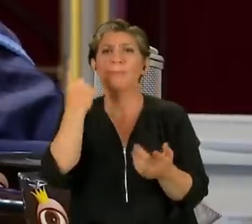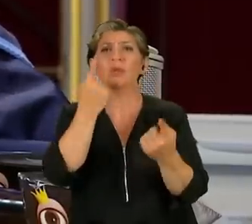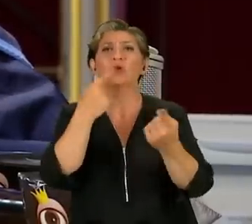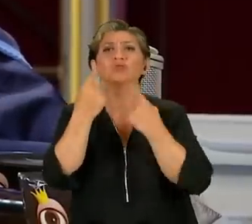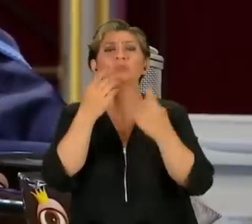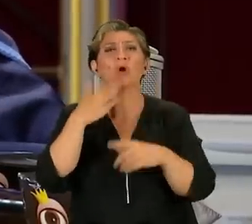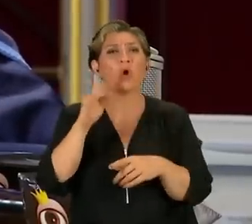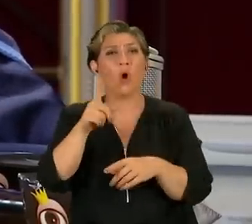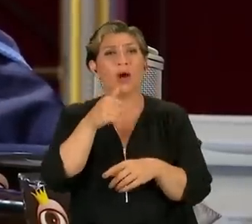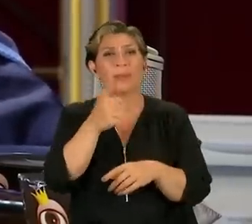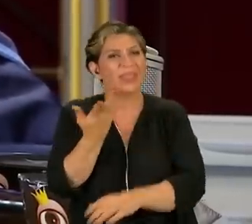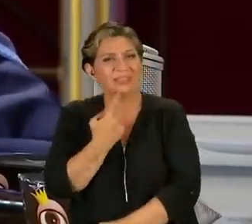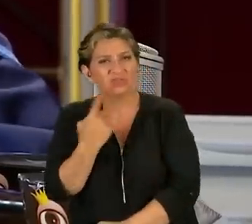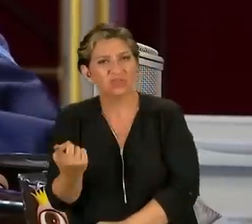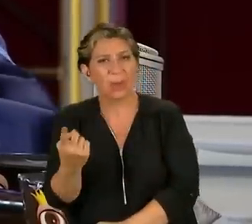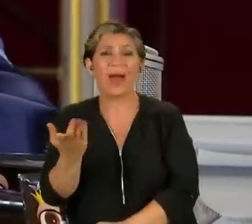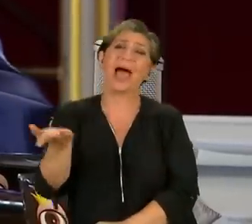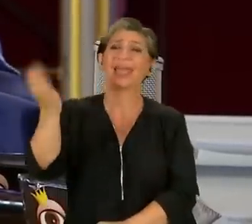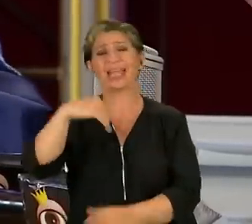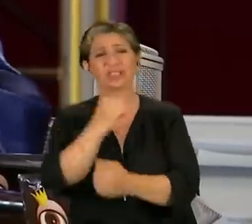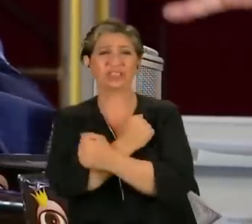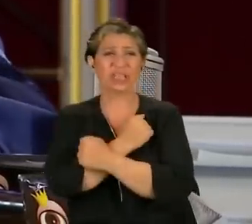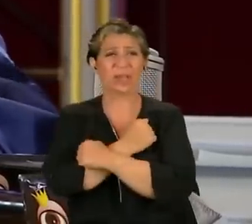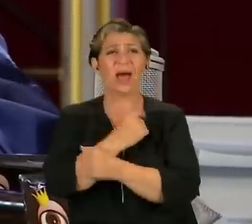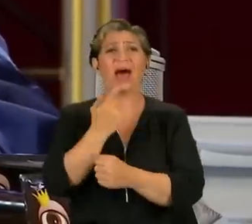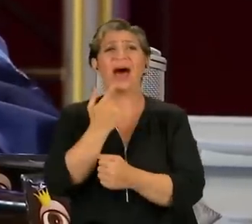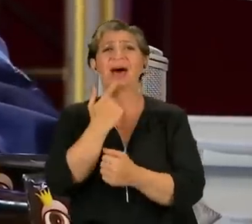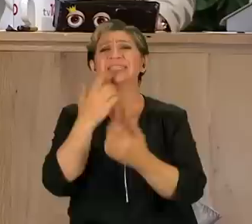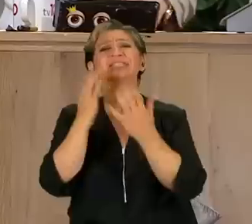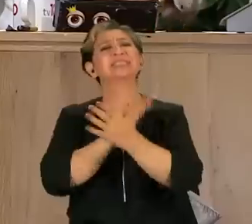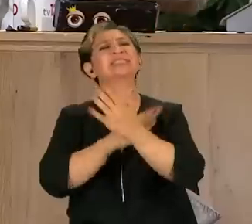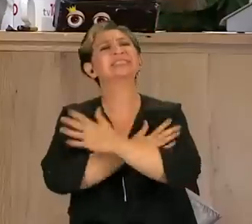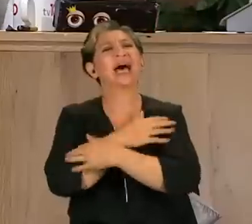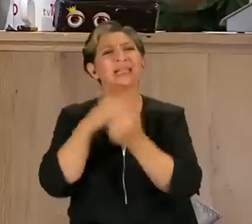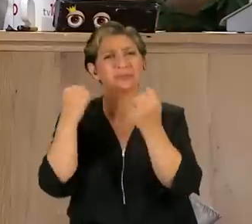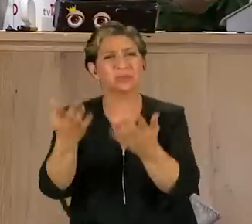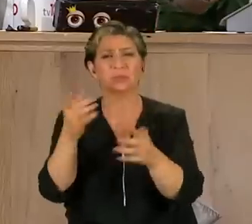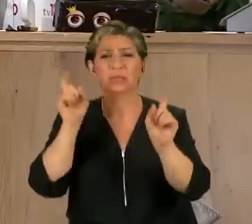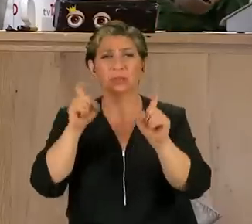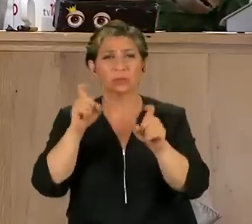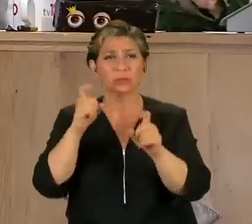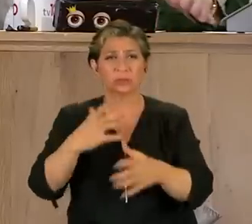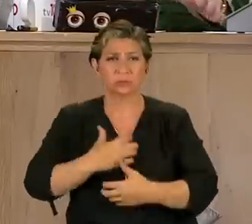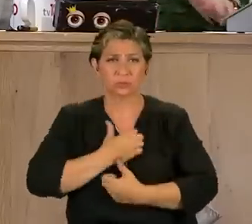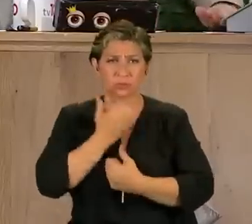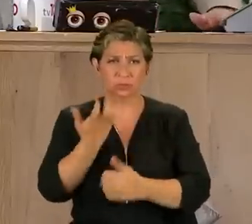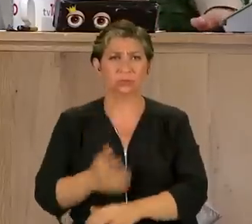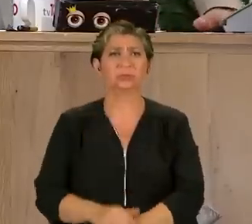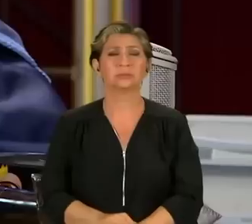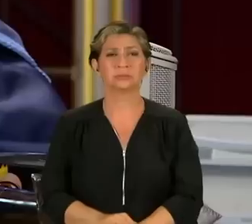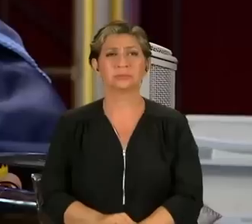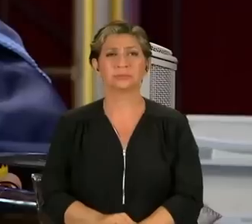bir konuşma yok. Şimdi o adama ne diyeceğim? Ay gel canım. Konuşmuş, dedikodular düzmüş anlamında. Dedikodular düzmüş. Evet. Evet.